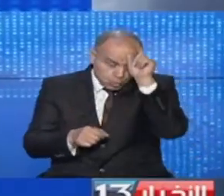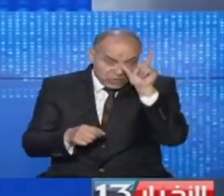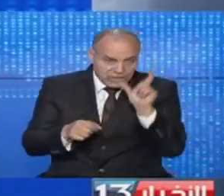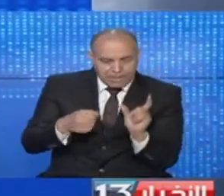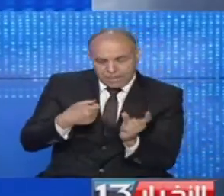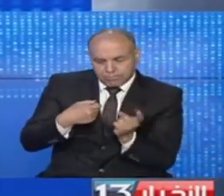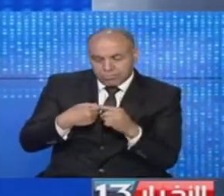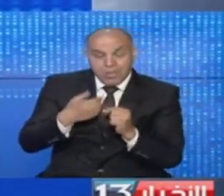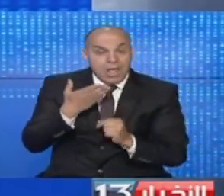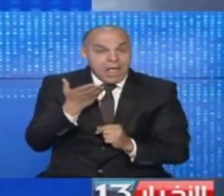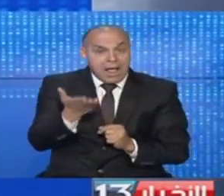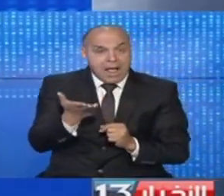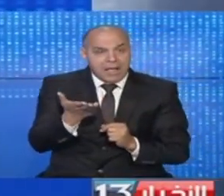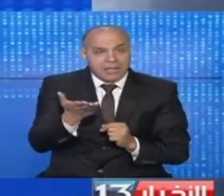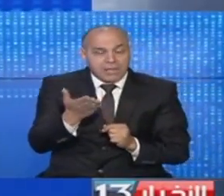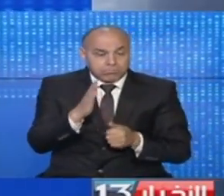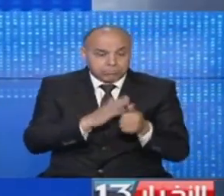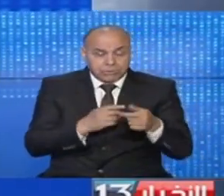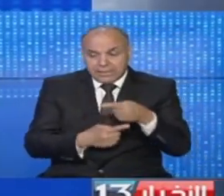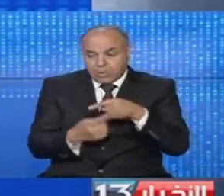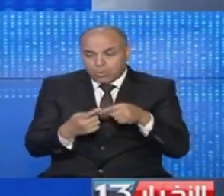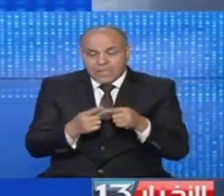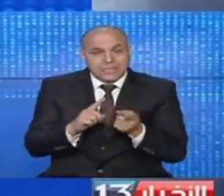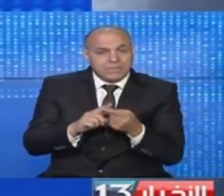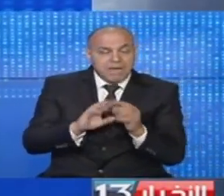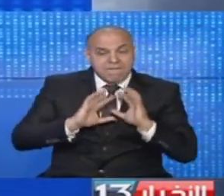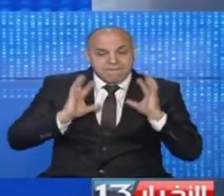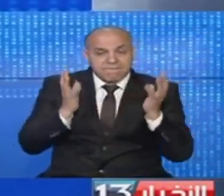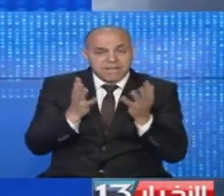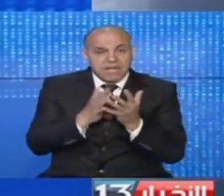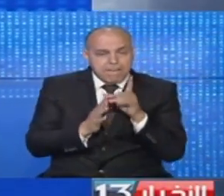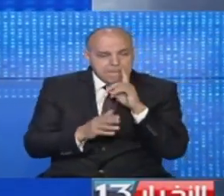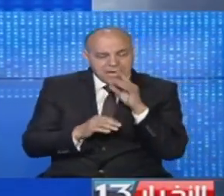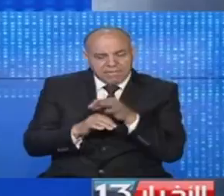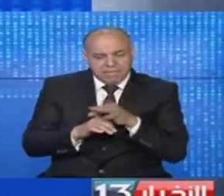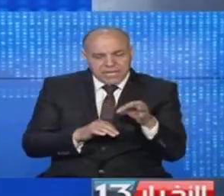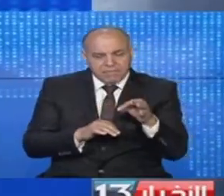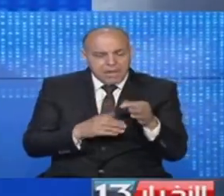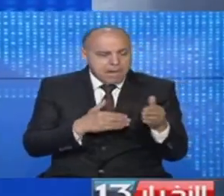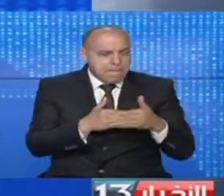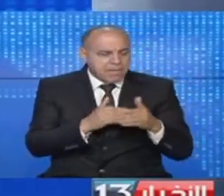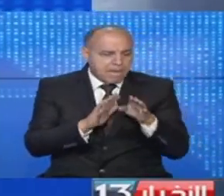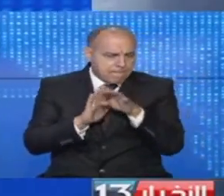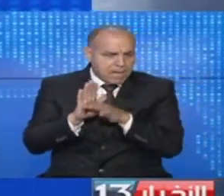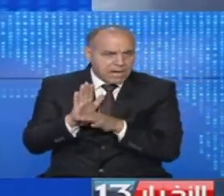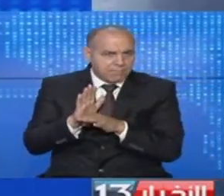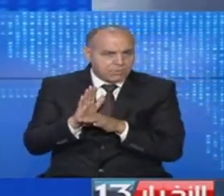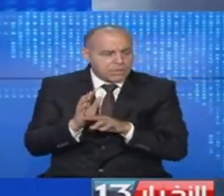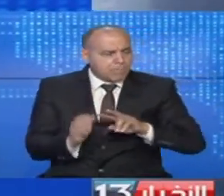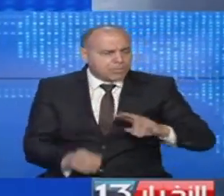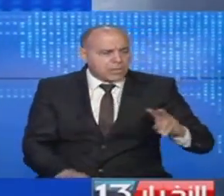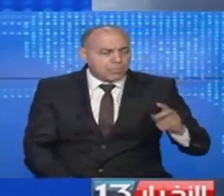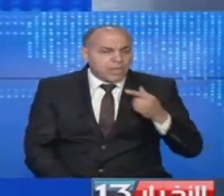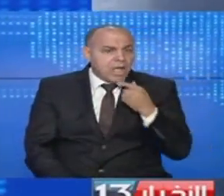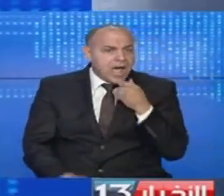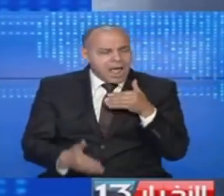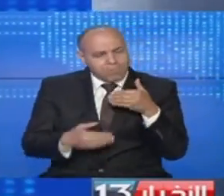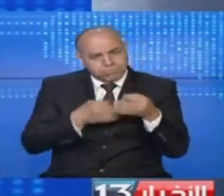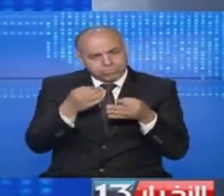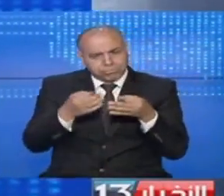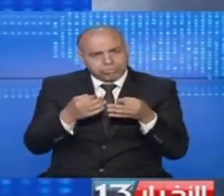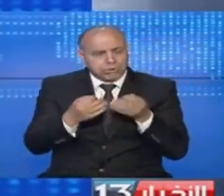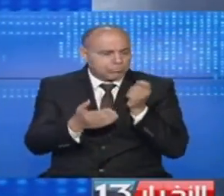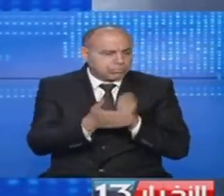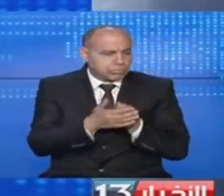ولايات الجمهورية، وتتميز هذه الدورة بتخصيص فضاء للمرأة الريفية إلى جانب برنامج متنوع للحث على